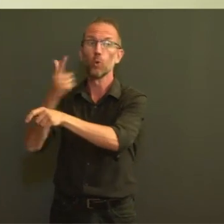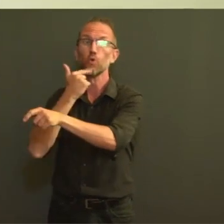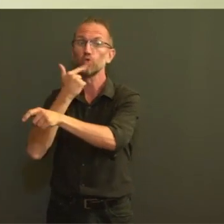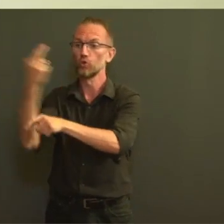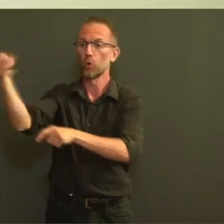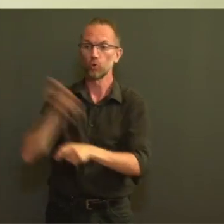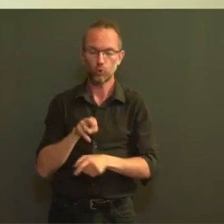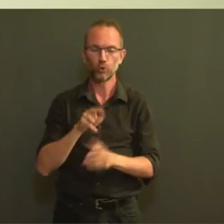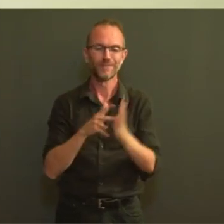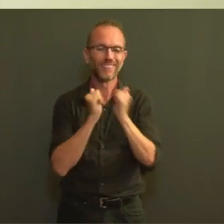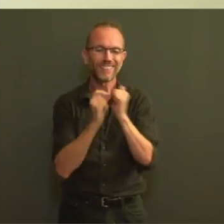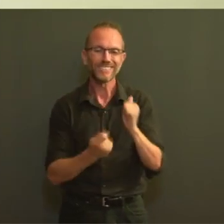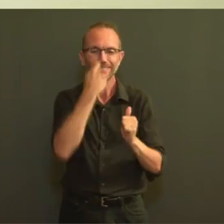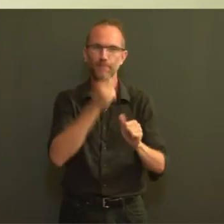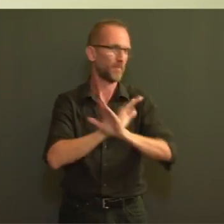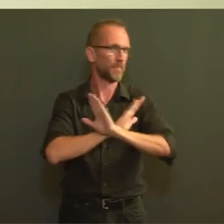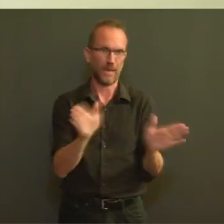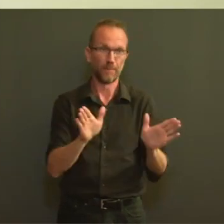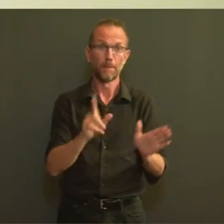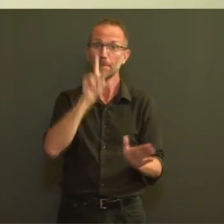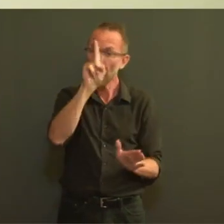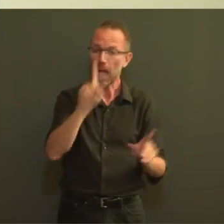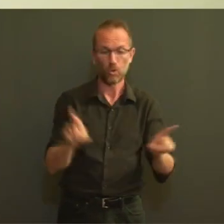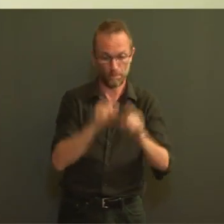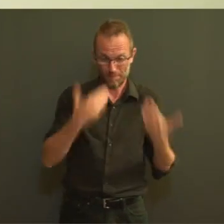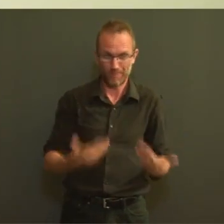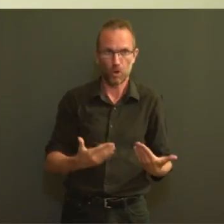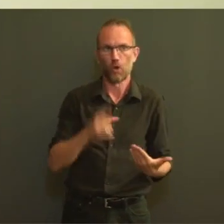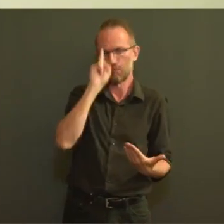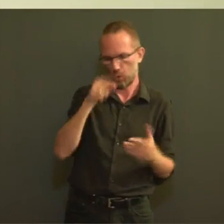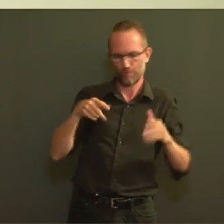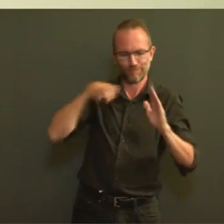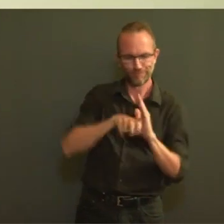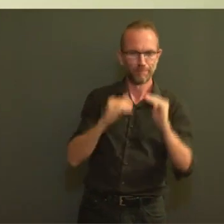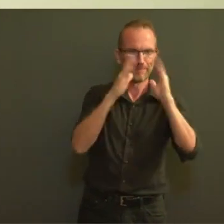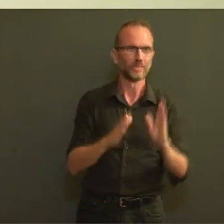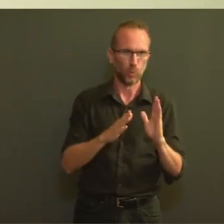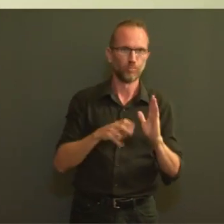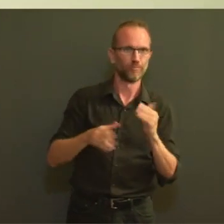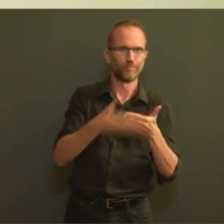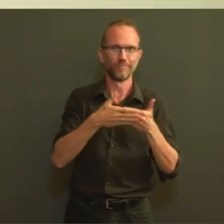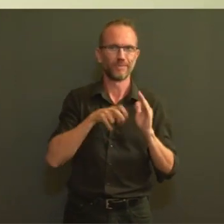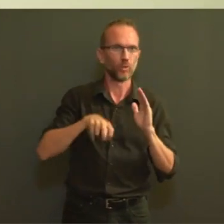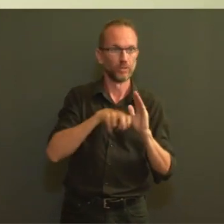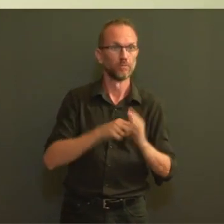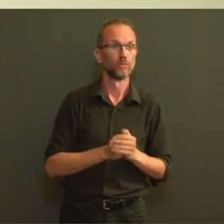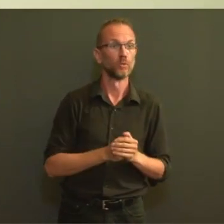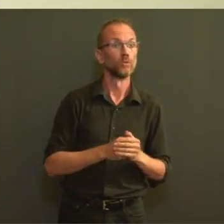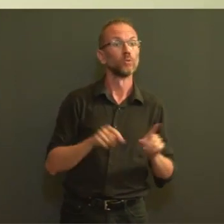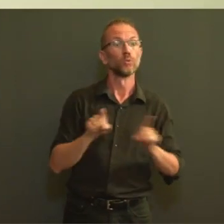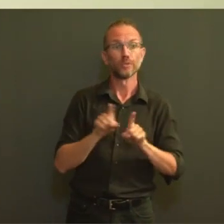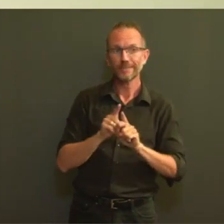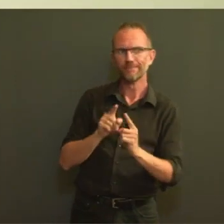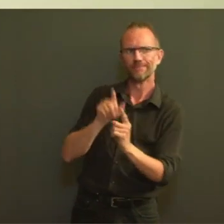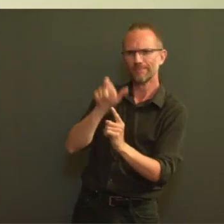testés, mais ils seront invités, comme maintenant, à se mettre en quarantaine. De même, les contacts à haut risque ne seront testés